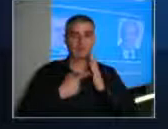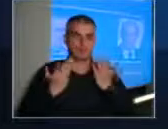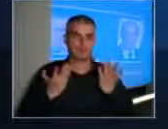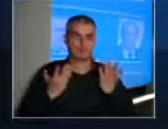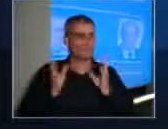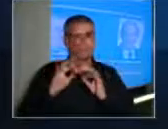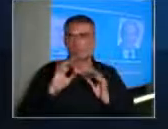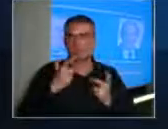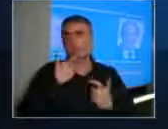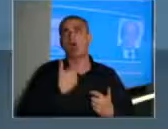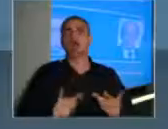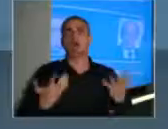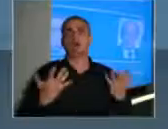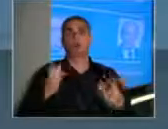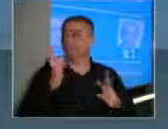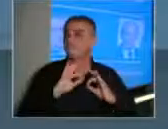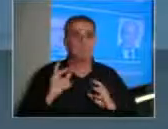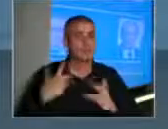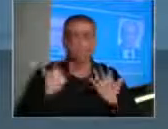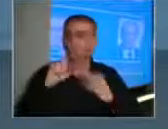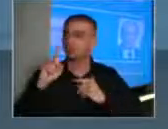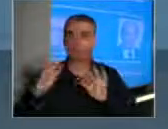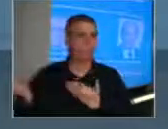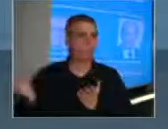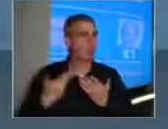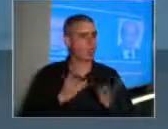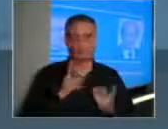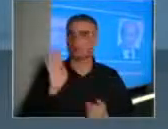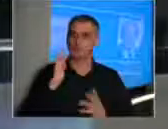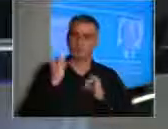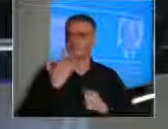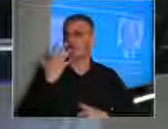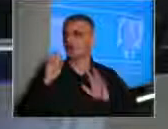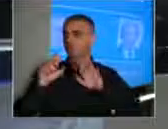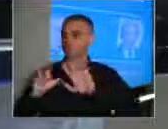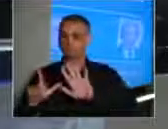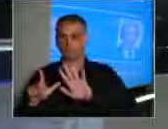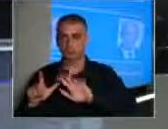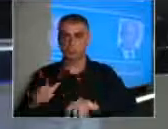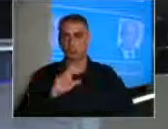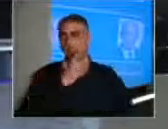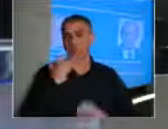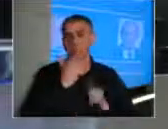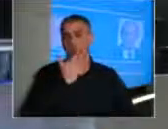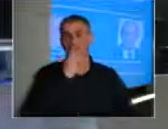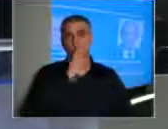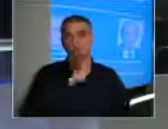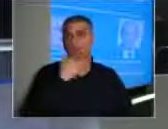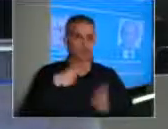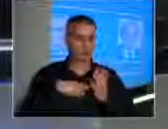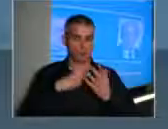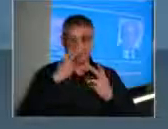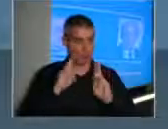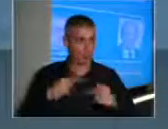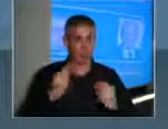עכשיו, אף אחד לא ייפול מהכיסא, ואז לאף אחד לא יהיה 61. אז נניח נתניהו יביא 57 ממליצים, וגנץ יביא 54. אתה רואה